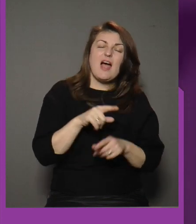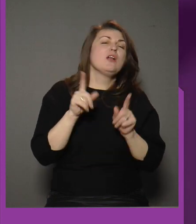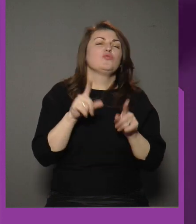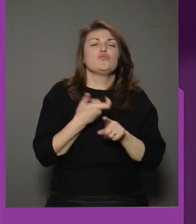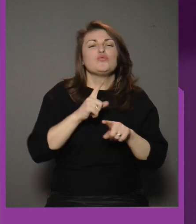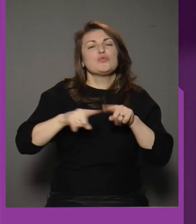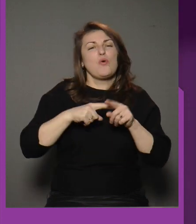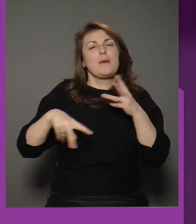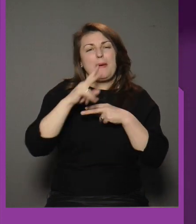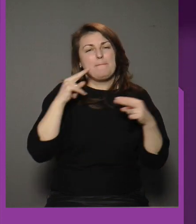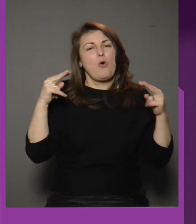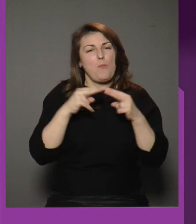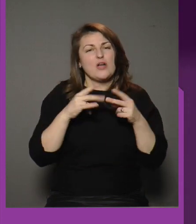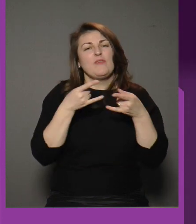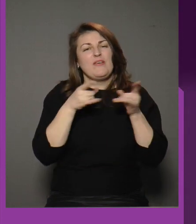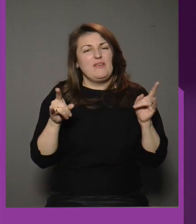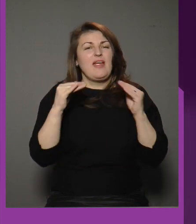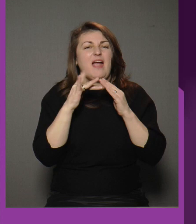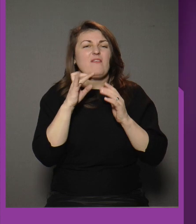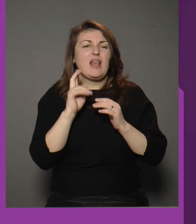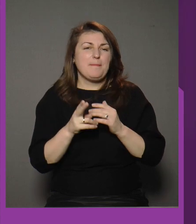знову побачимось в ефірі каналу «Еквалімпік».